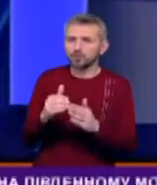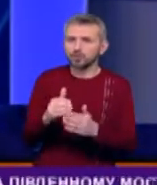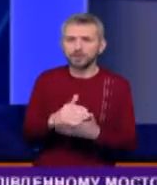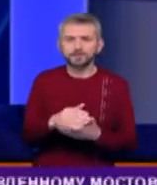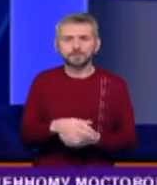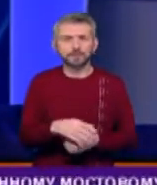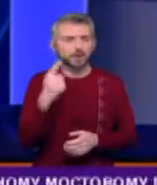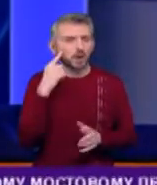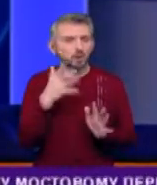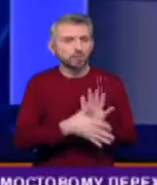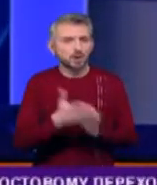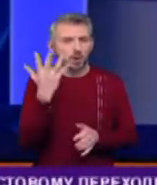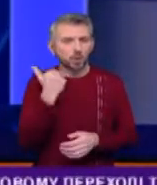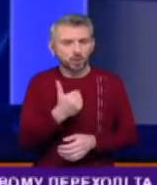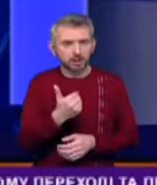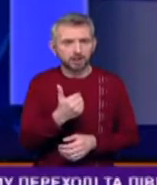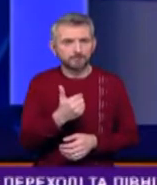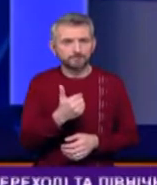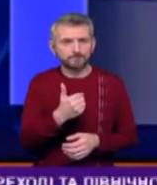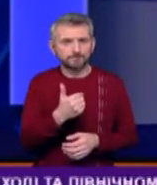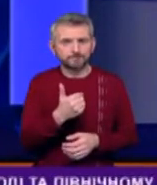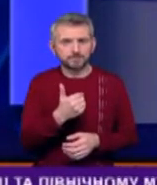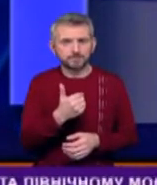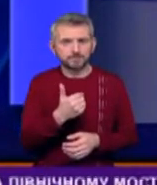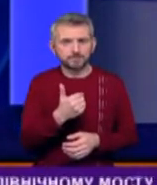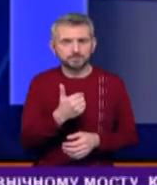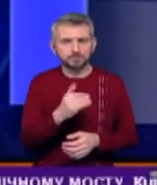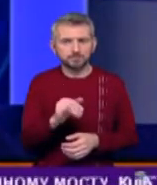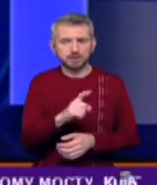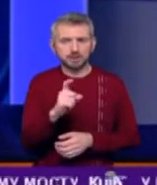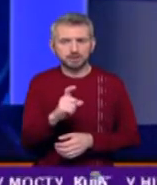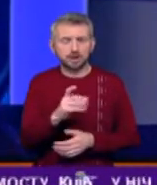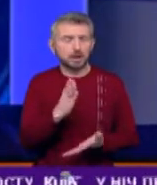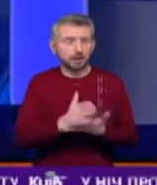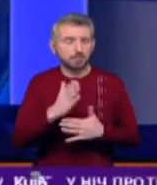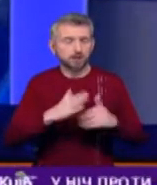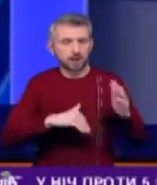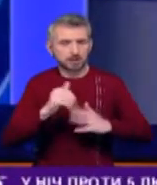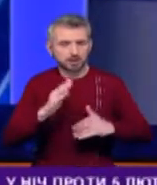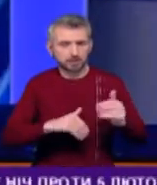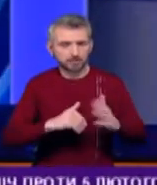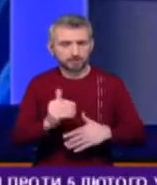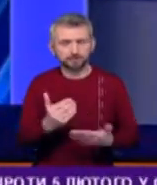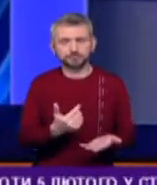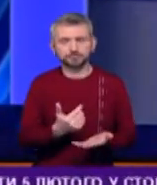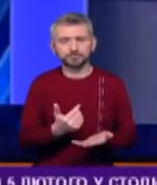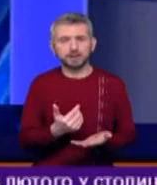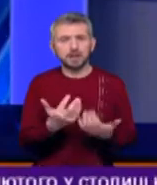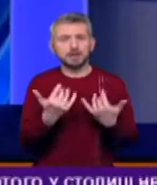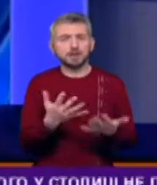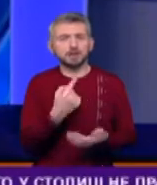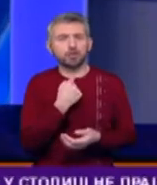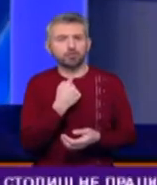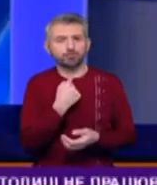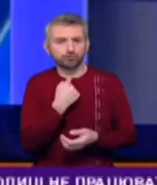Воно, розумієте, коли випадає, ну, із є практика певна, тюрми, скільки